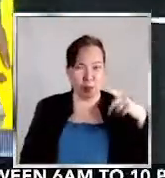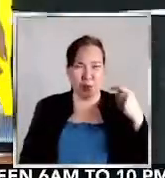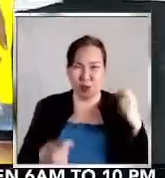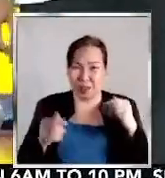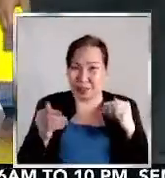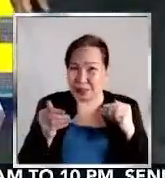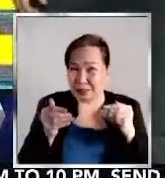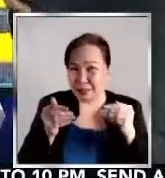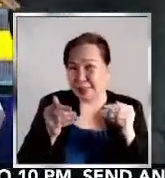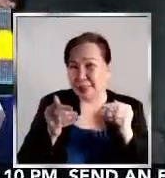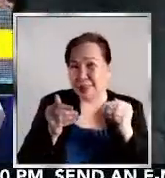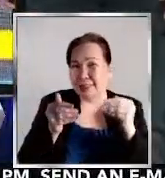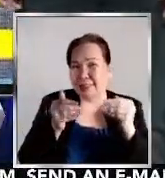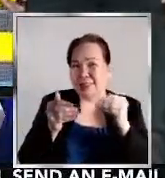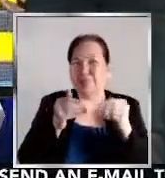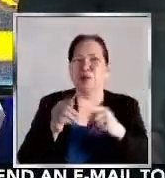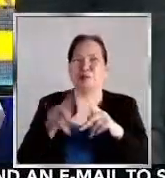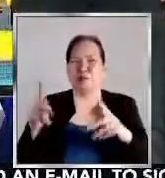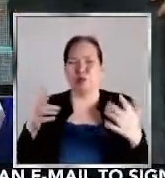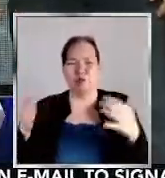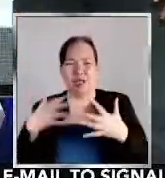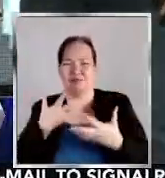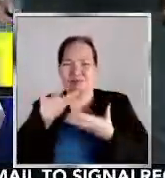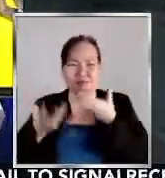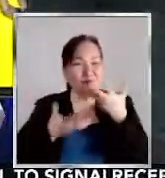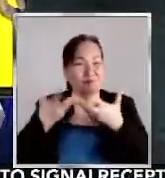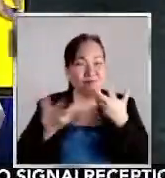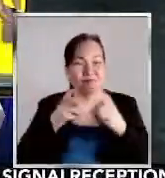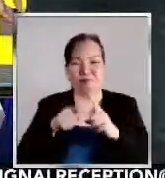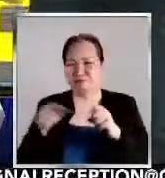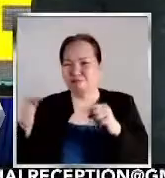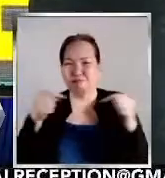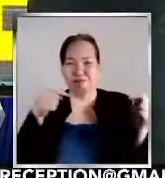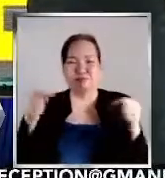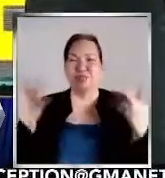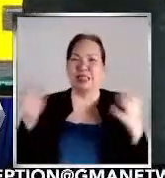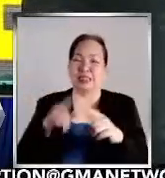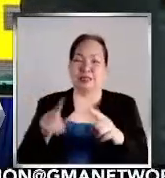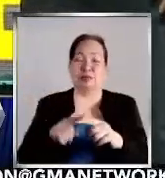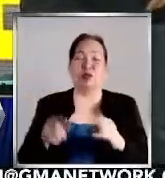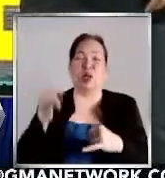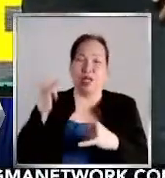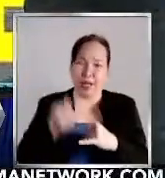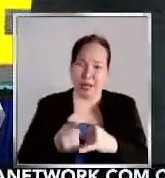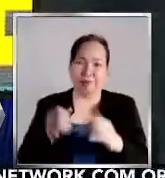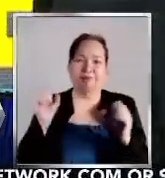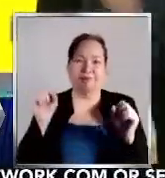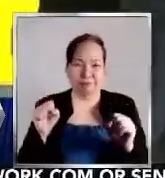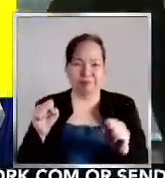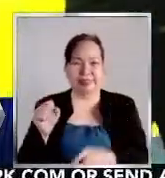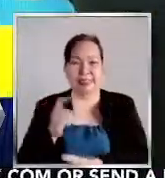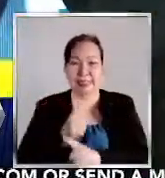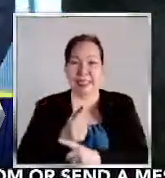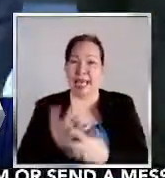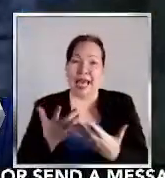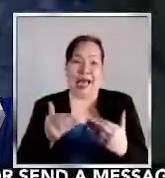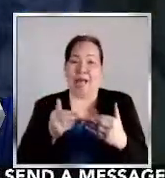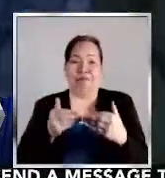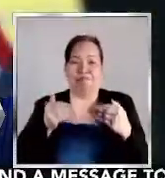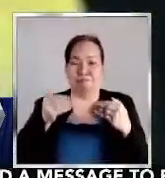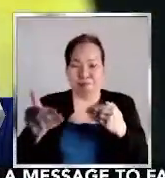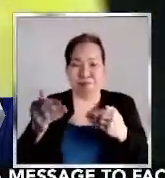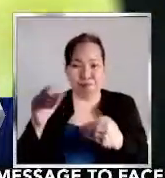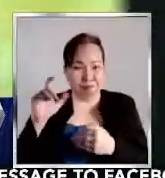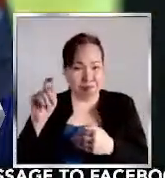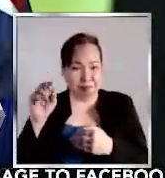talagang todo hiyawan ang mga fans sa kabilang side. Pero sa huli, Hindi na nga pinadikit pa ng Letran ng Mapua at tinapos ang